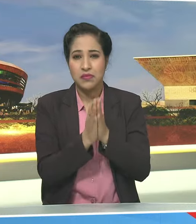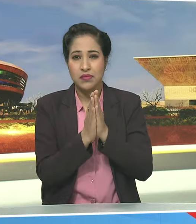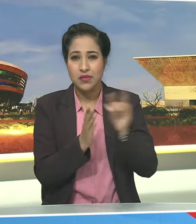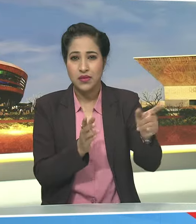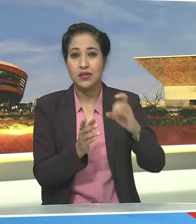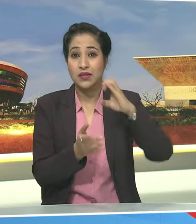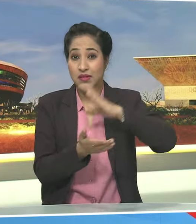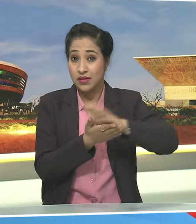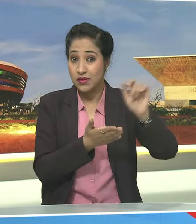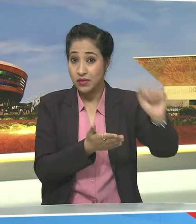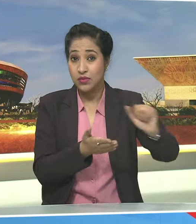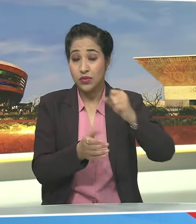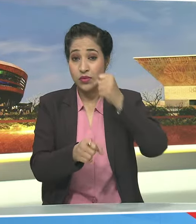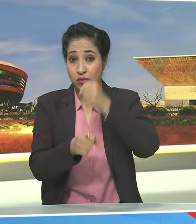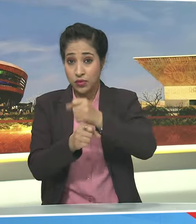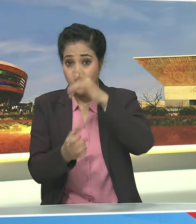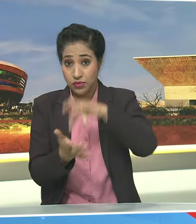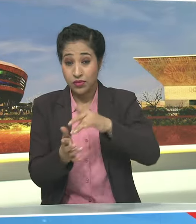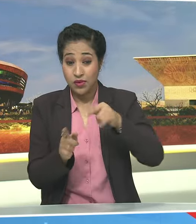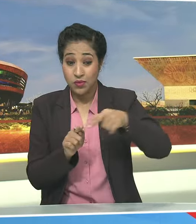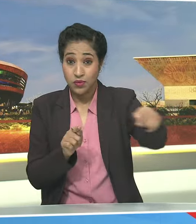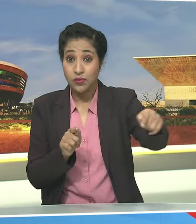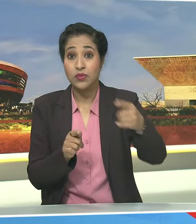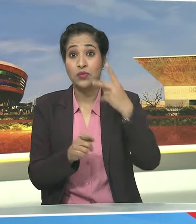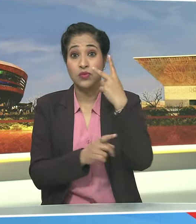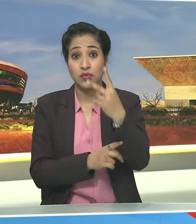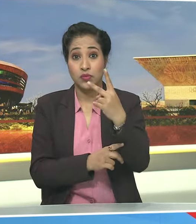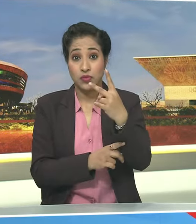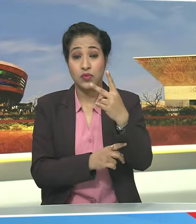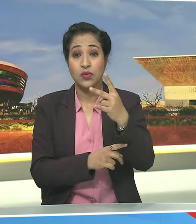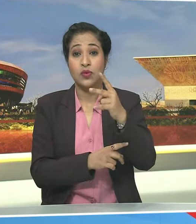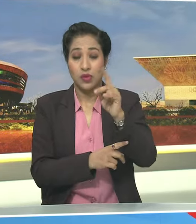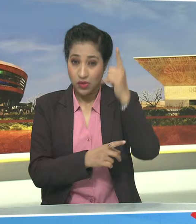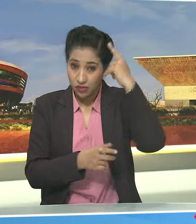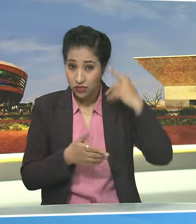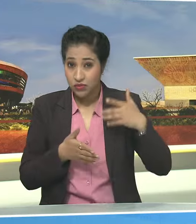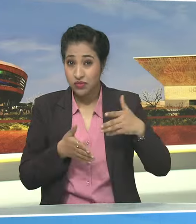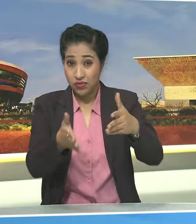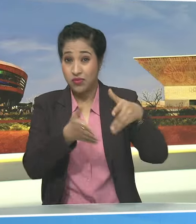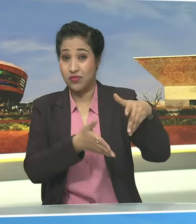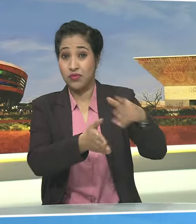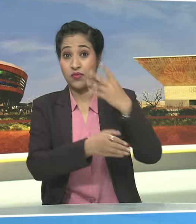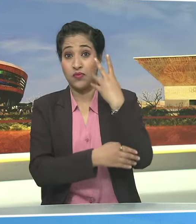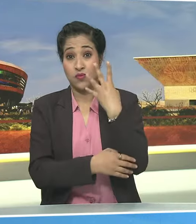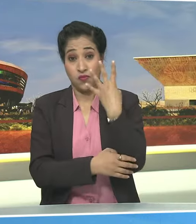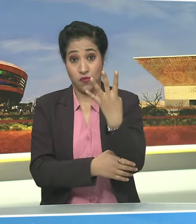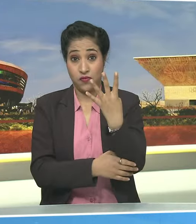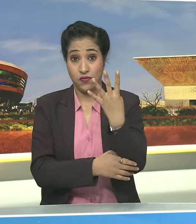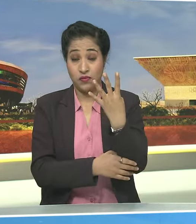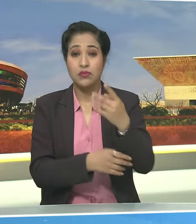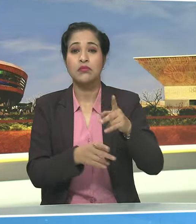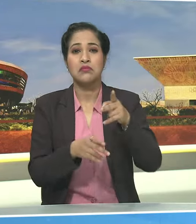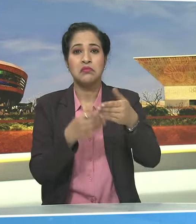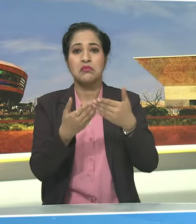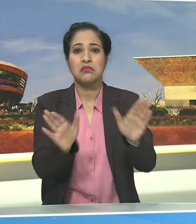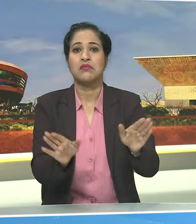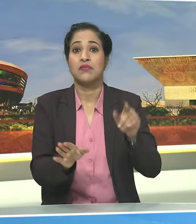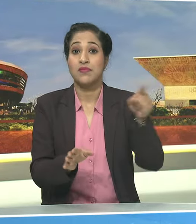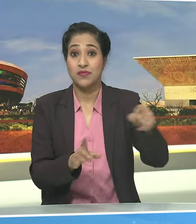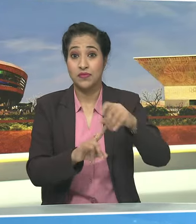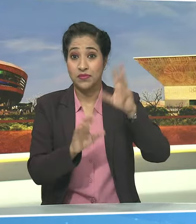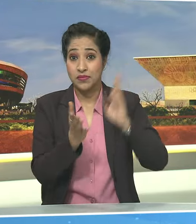चरियाली से गोहपुर तक की दो फोर लेन परियोजनाओं का उद्घाटन करेंगे